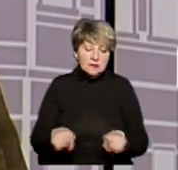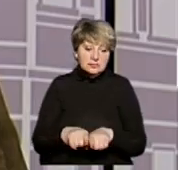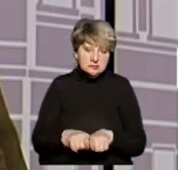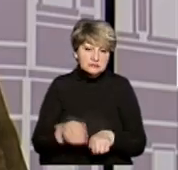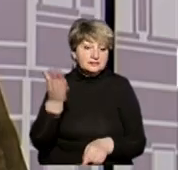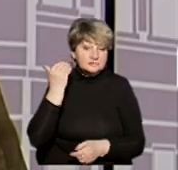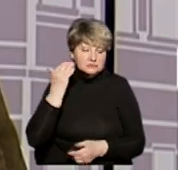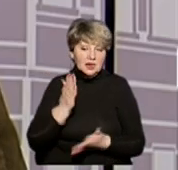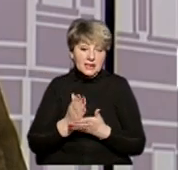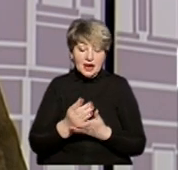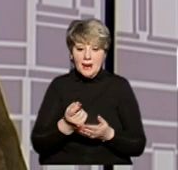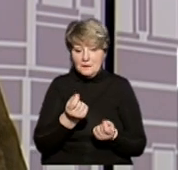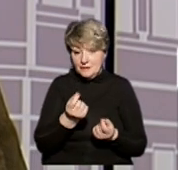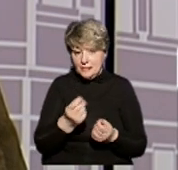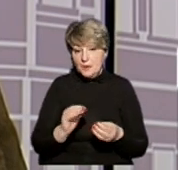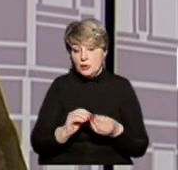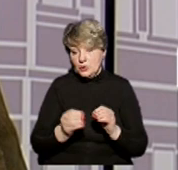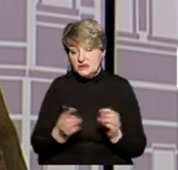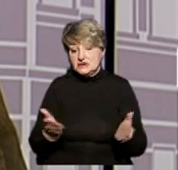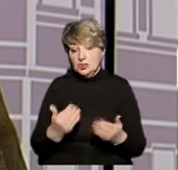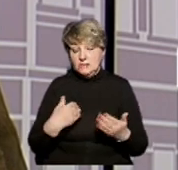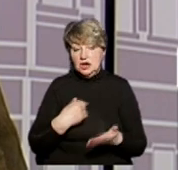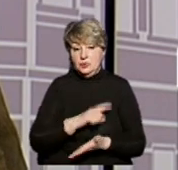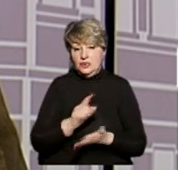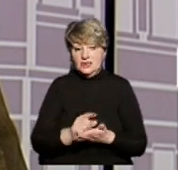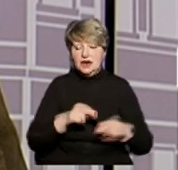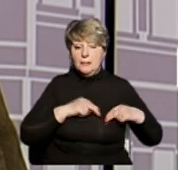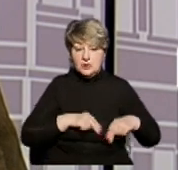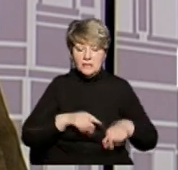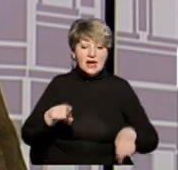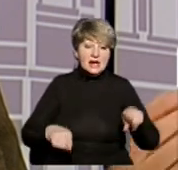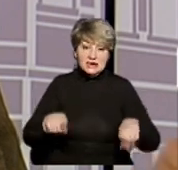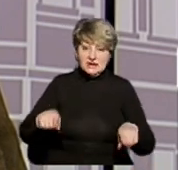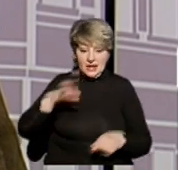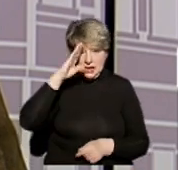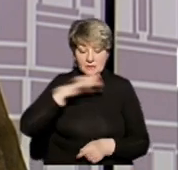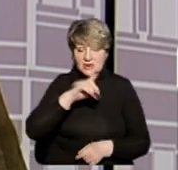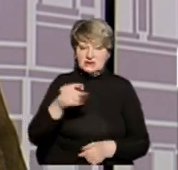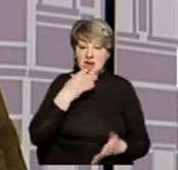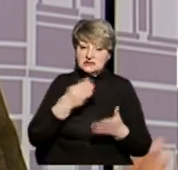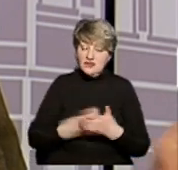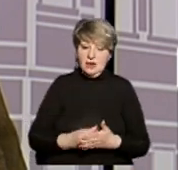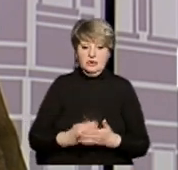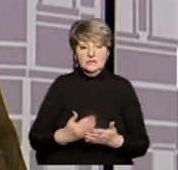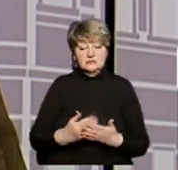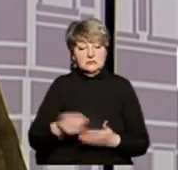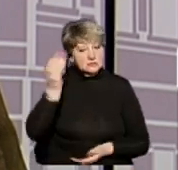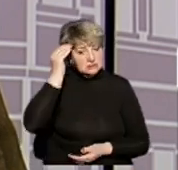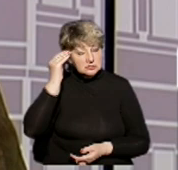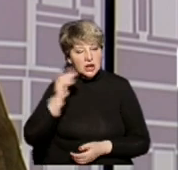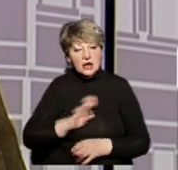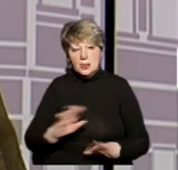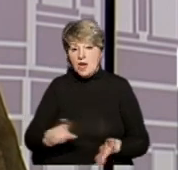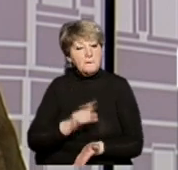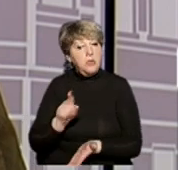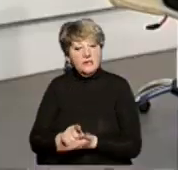така невеличка проблема, з якою ми повинні працювати. Тому що деякі батьки за своїми переконаннями вважають, що не повинні вони